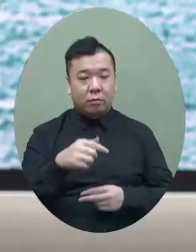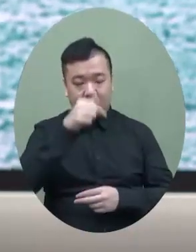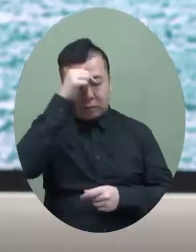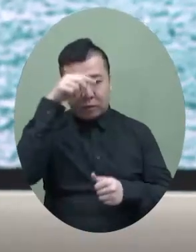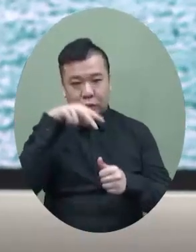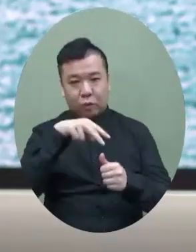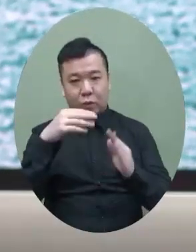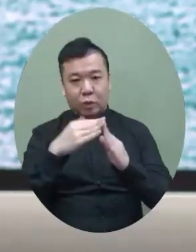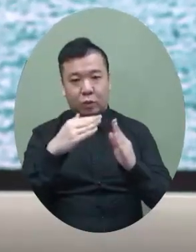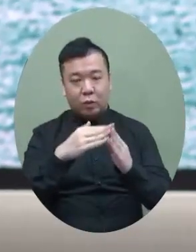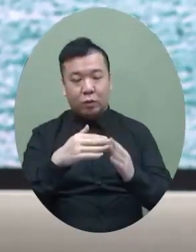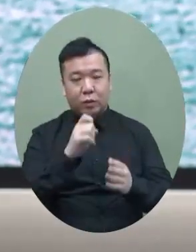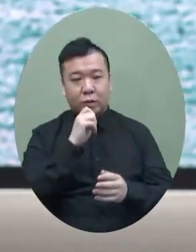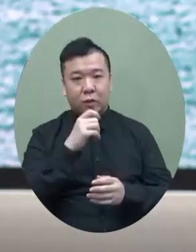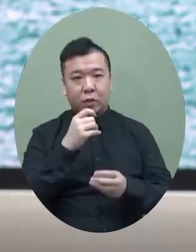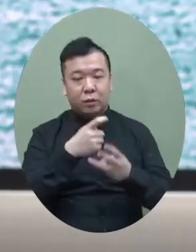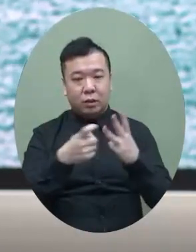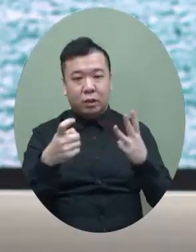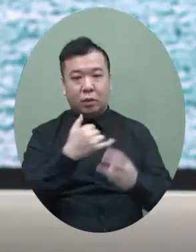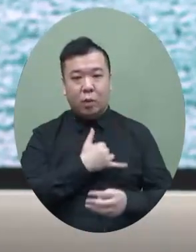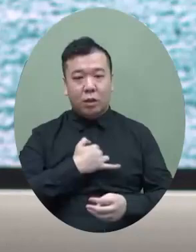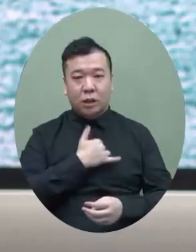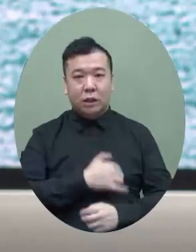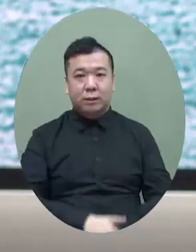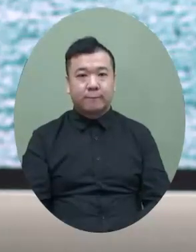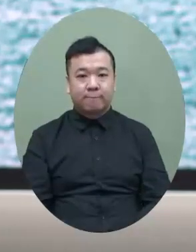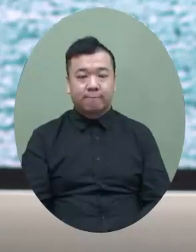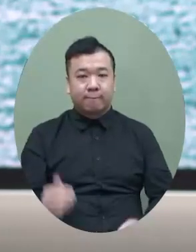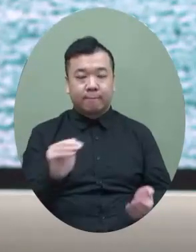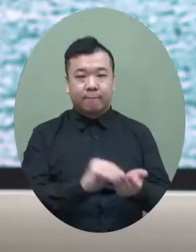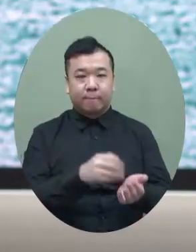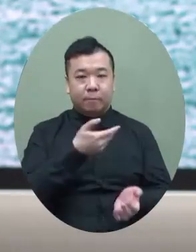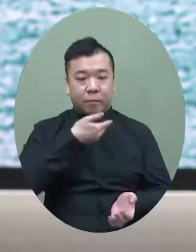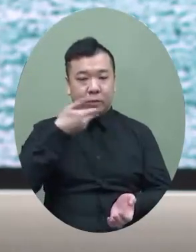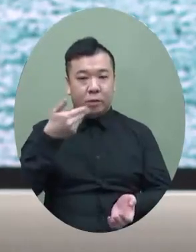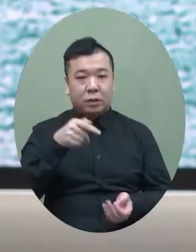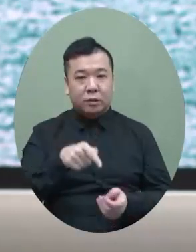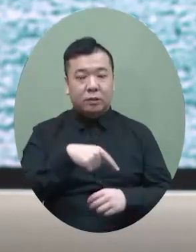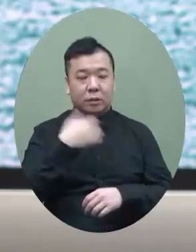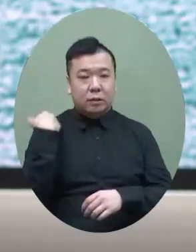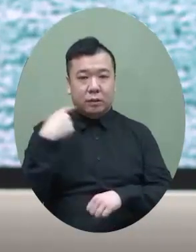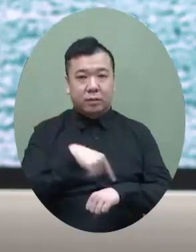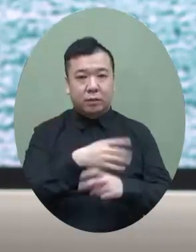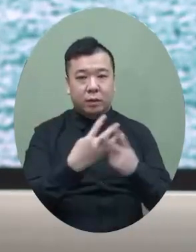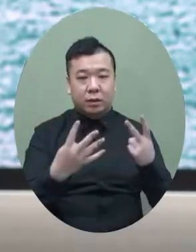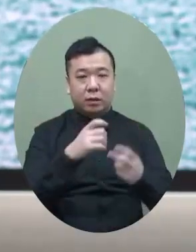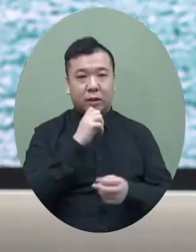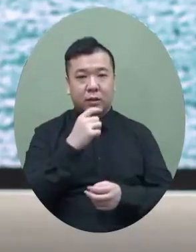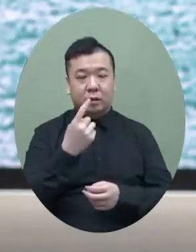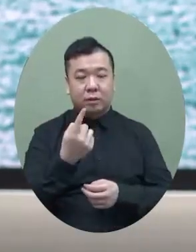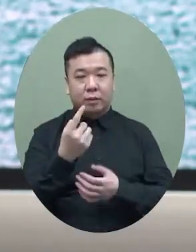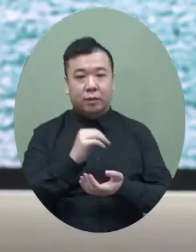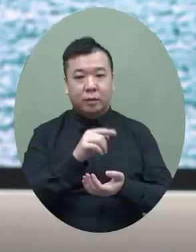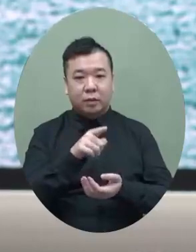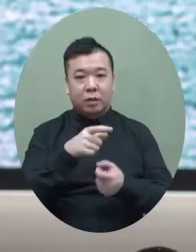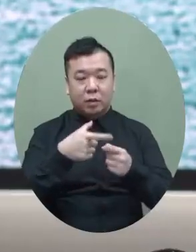統錄得呈報個案39宗，直至上晝9點，在過去24小時再有多一名的公立醫